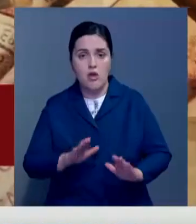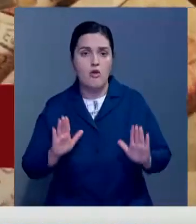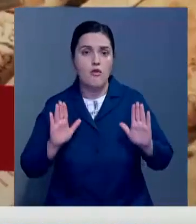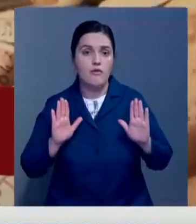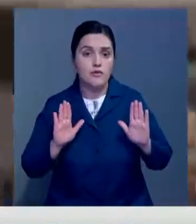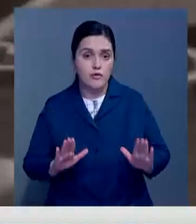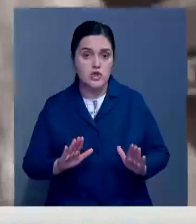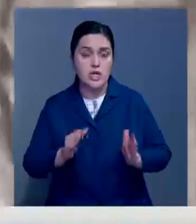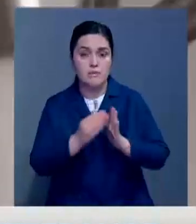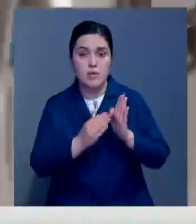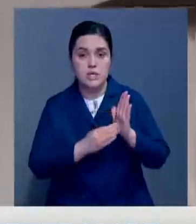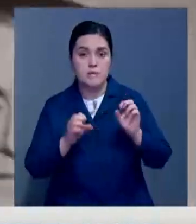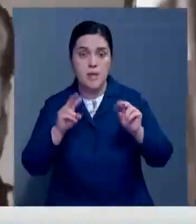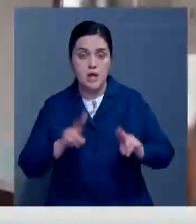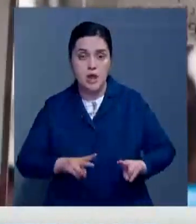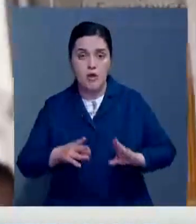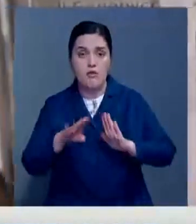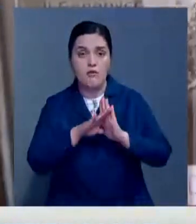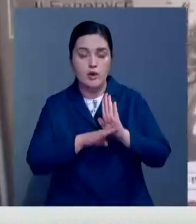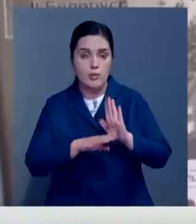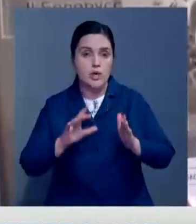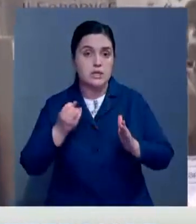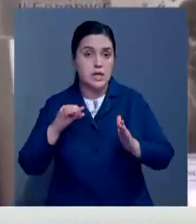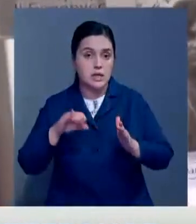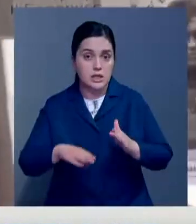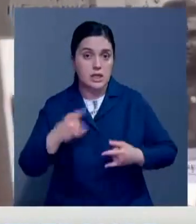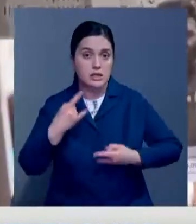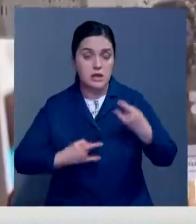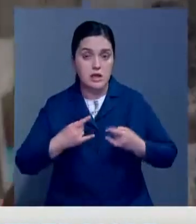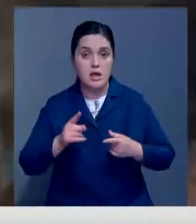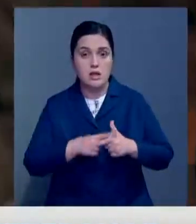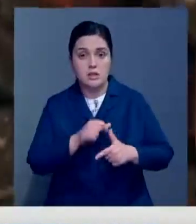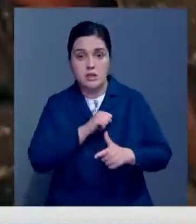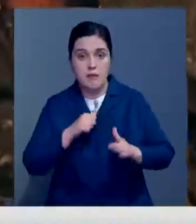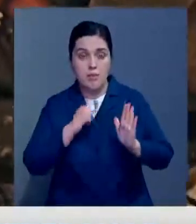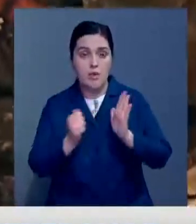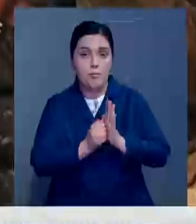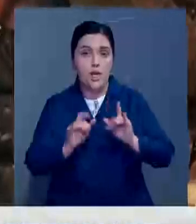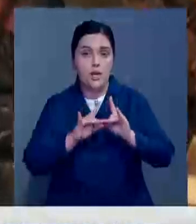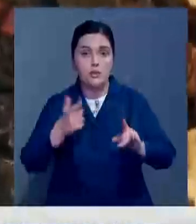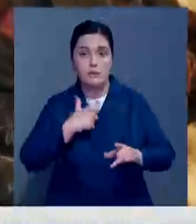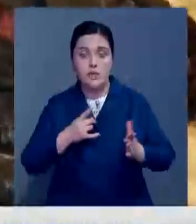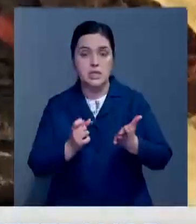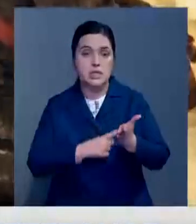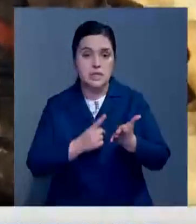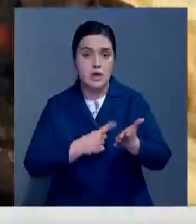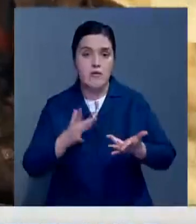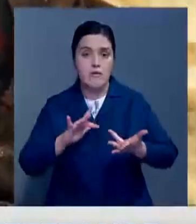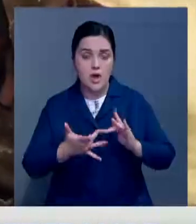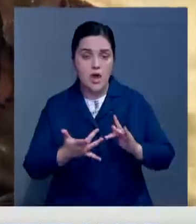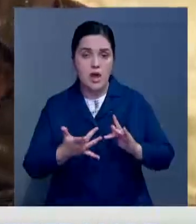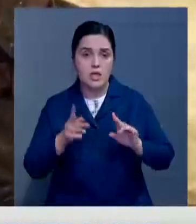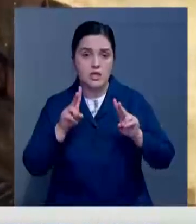участия достаточно всего лишь заполнить специальную форму на сайте телеканала или же самим опубликовать рассказ у себя на странице в